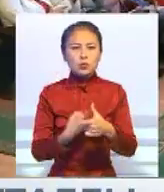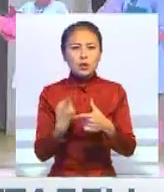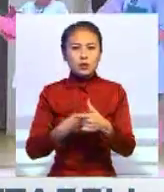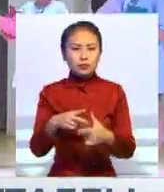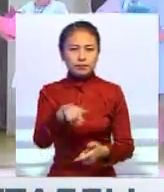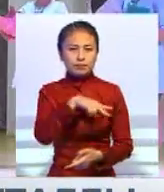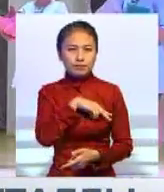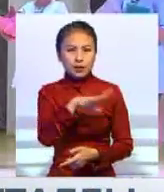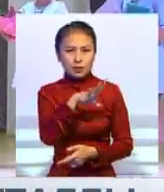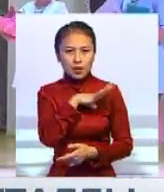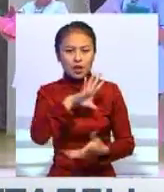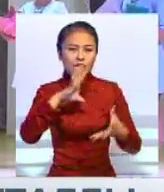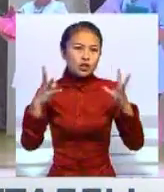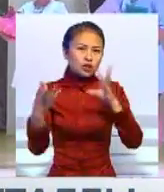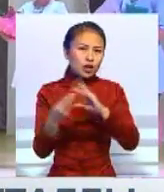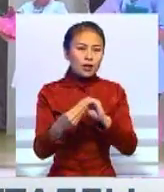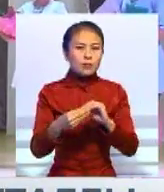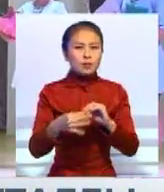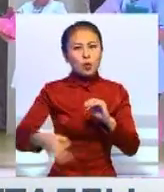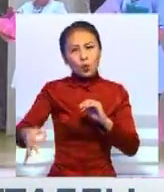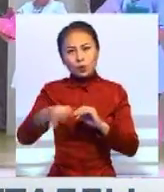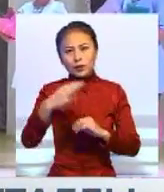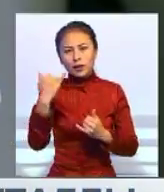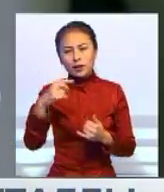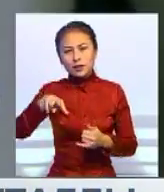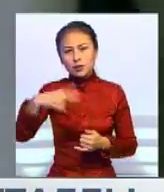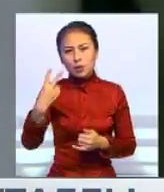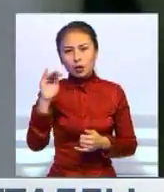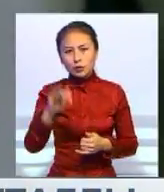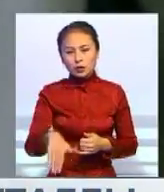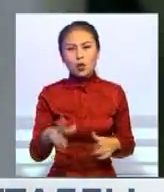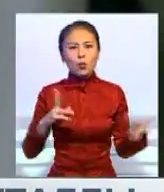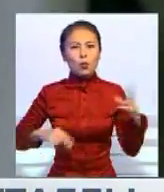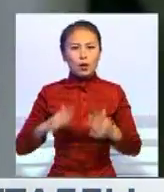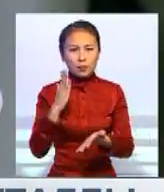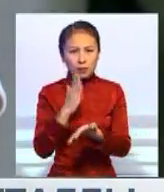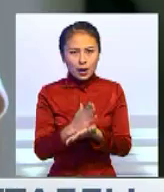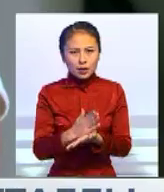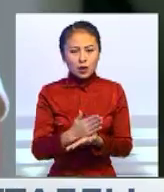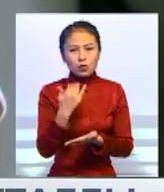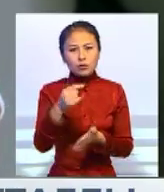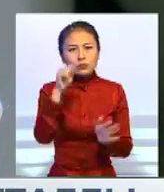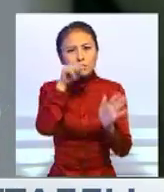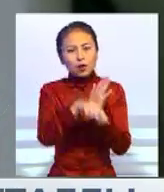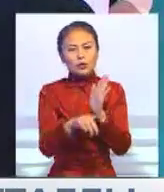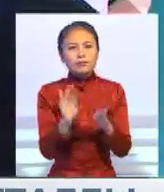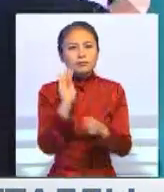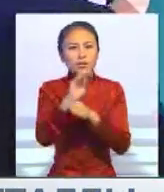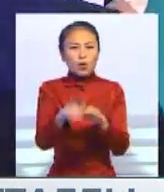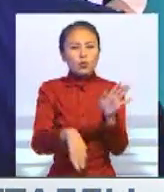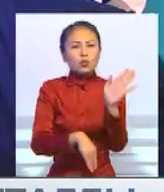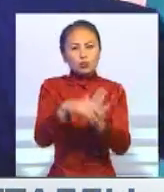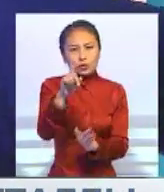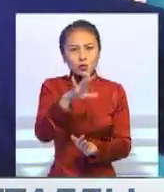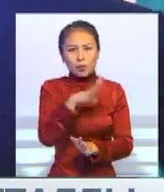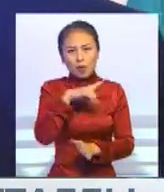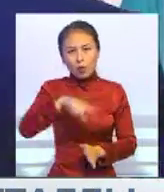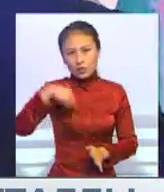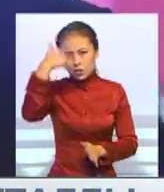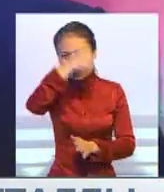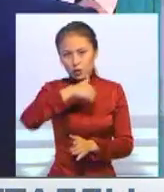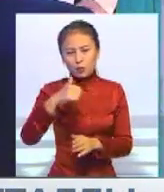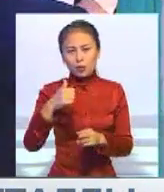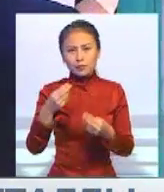төс белгісін кеудесіне тақты. Өңірде қазір 22 мыңнан астам ұстаз бар, ал олардың қатарын одан әрі көбейту үшін биылдан